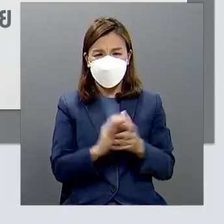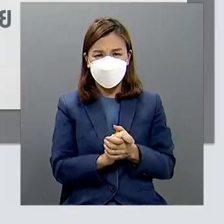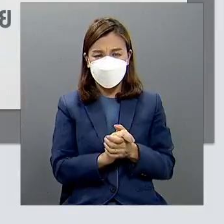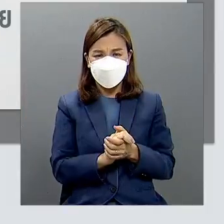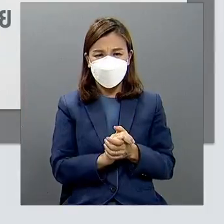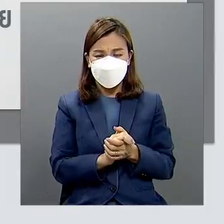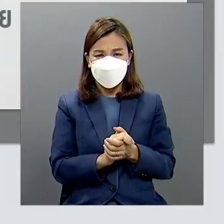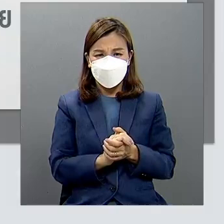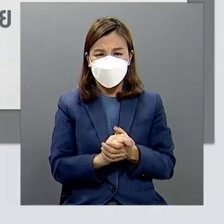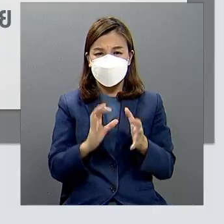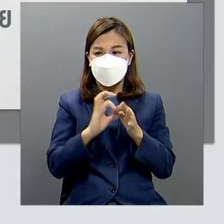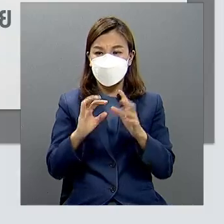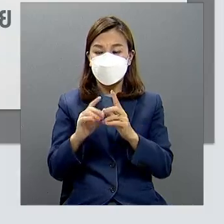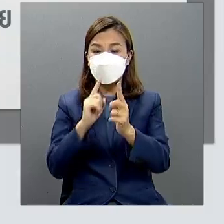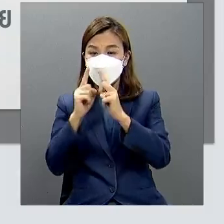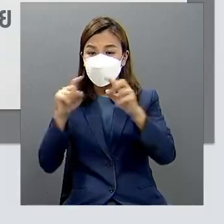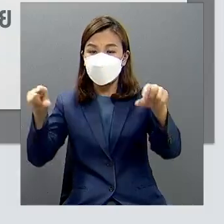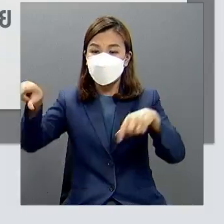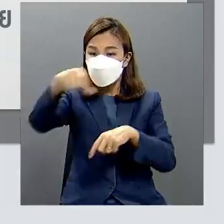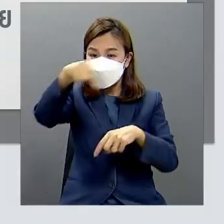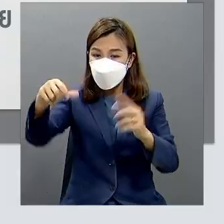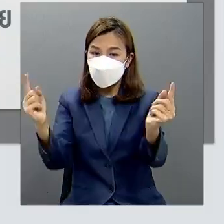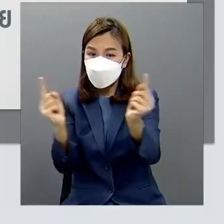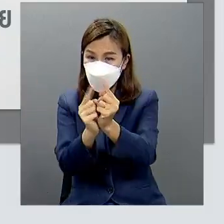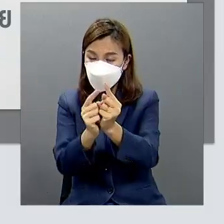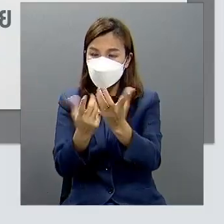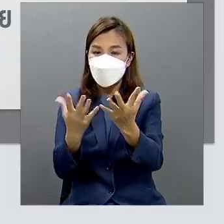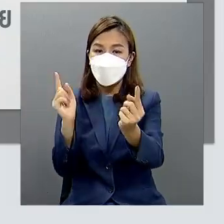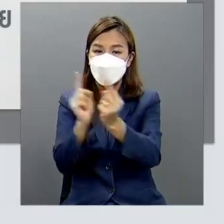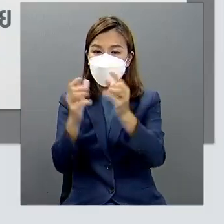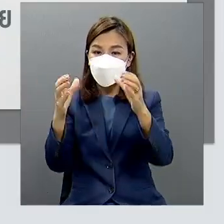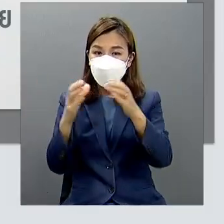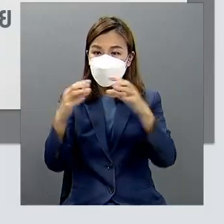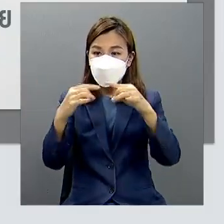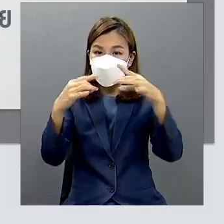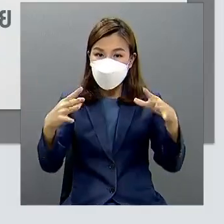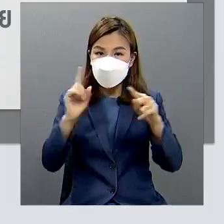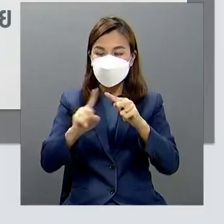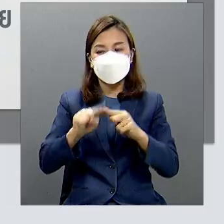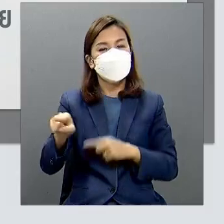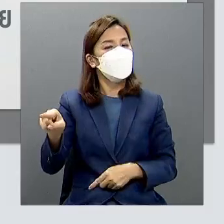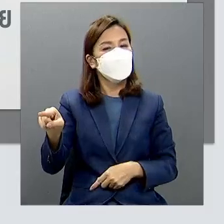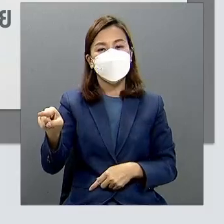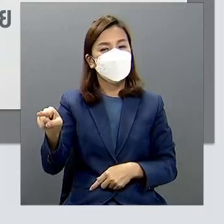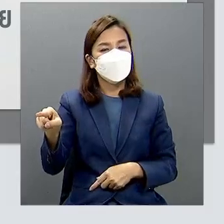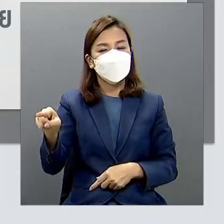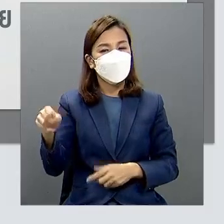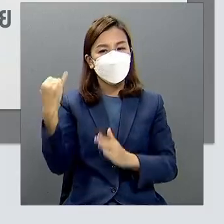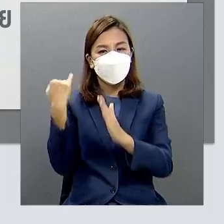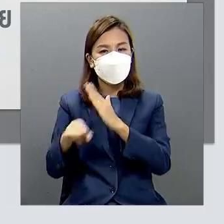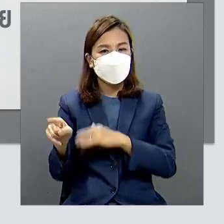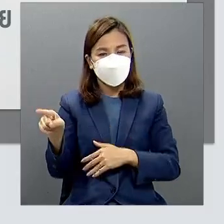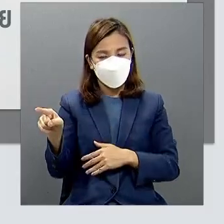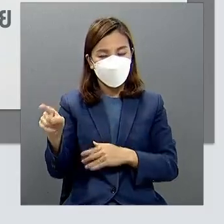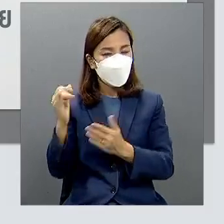ดีลเรื่องของการที่จะไปพบฝ่ายค้านหรือจะทำอะไรต่างเนี่ยมันไม่ถูกต้องนะ ครับ ผมก็เลยคิดว่ามันค